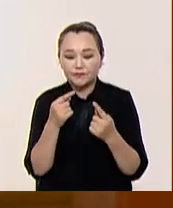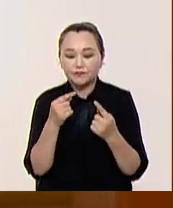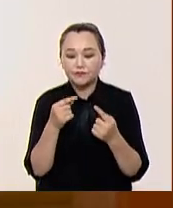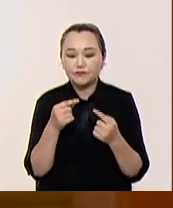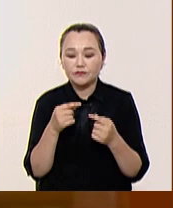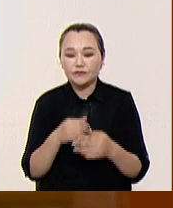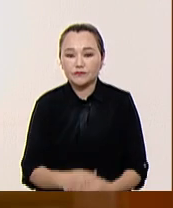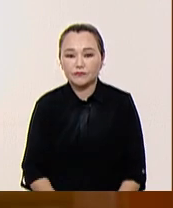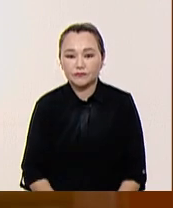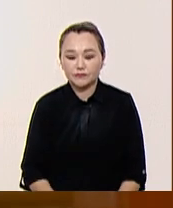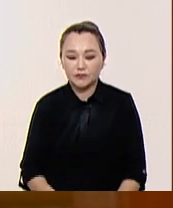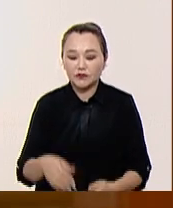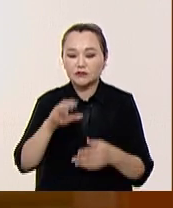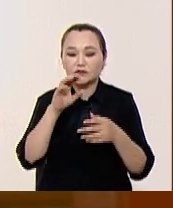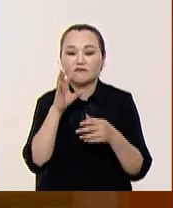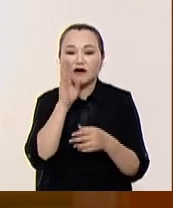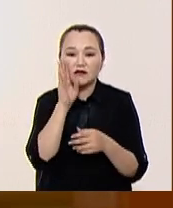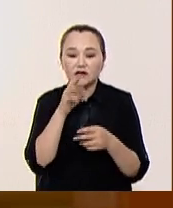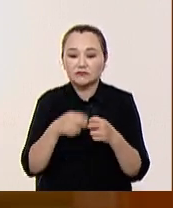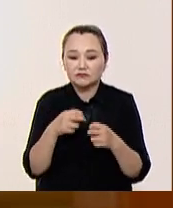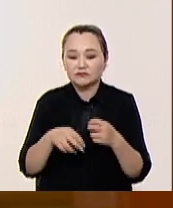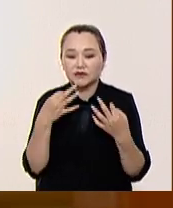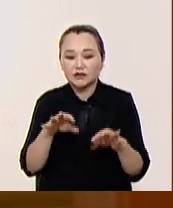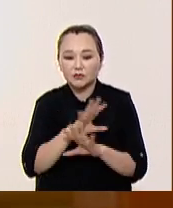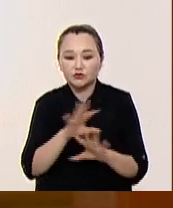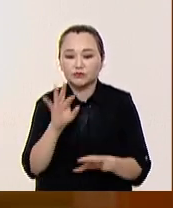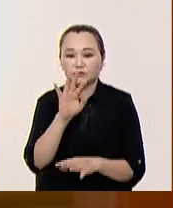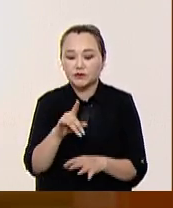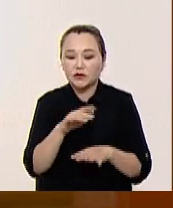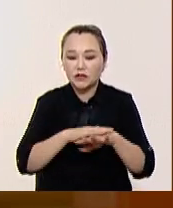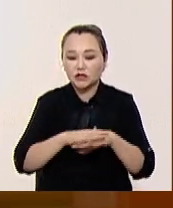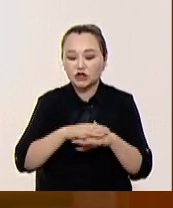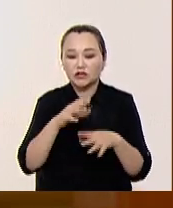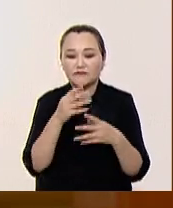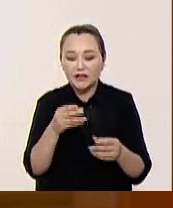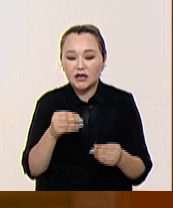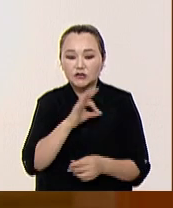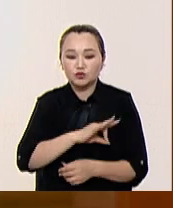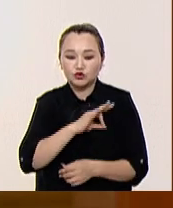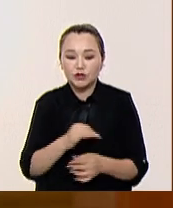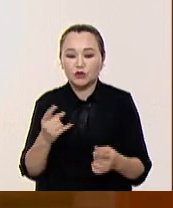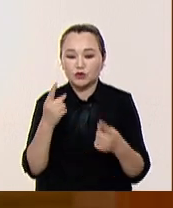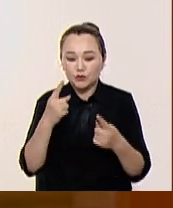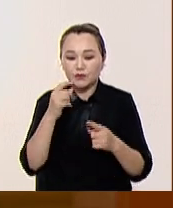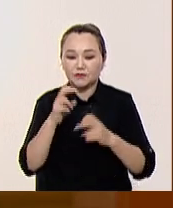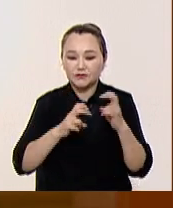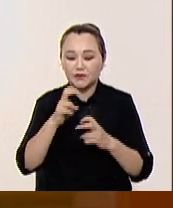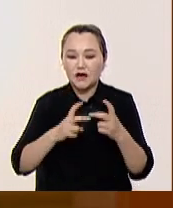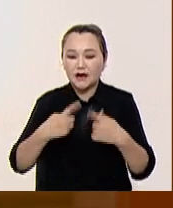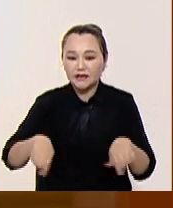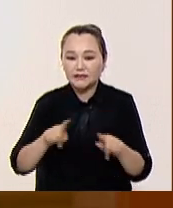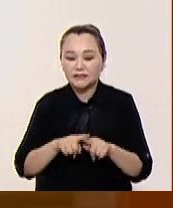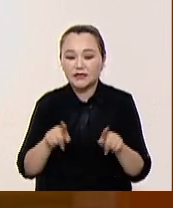менять. Сбои водоснабжения недопустимы. Кроме населения, живительная влага используется и крупными промышленными